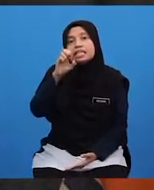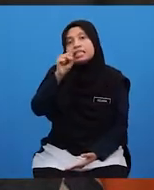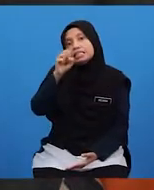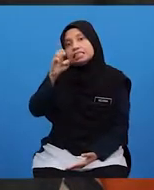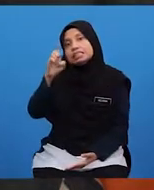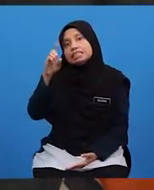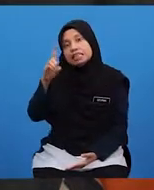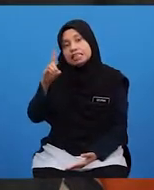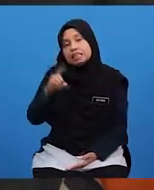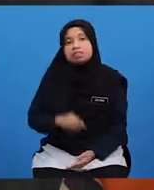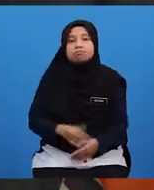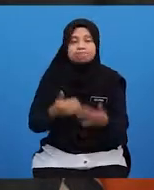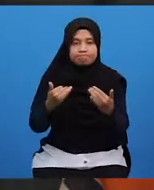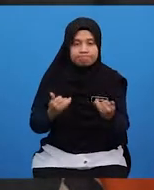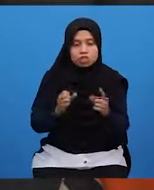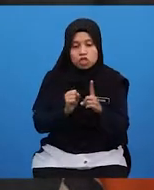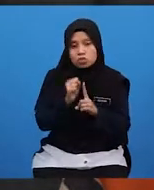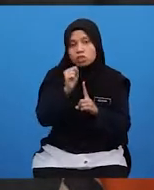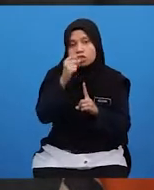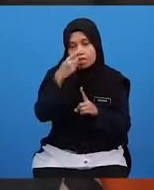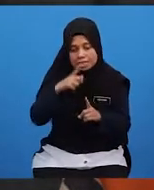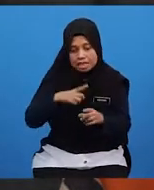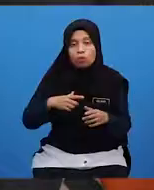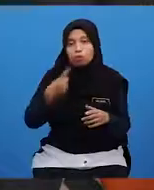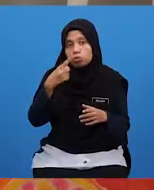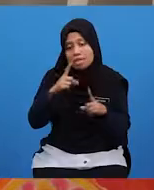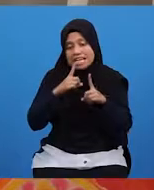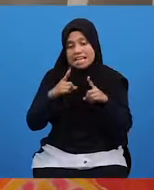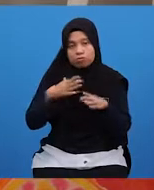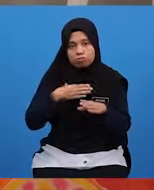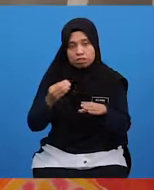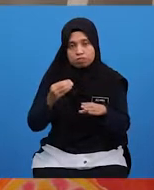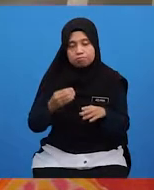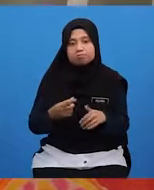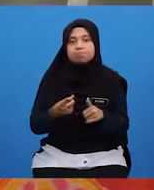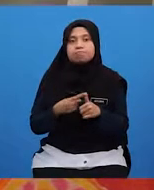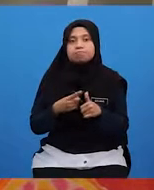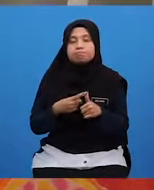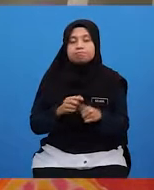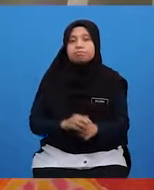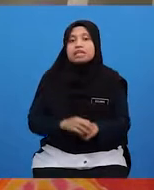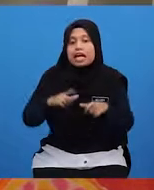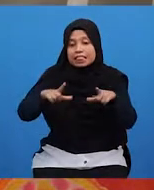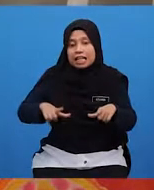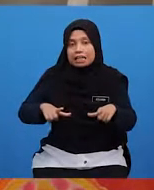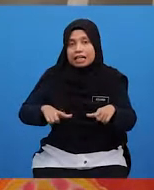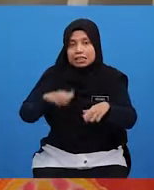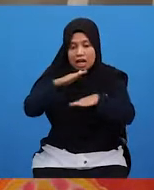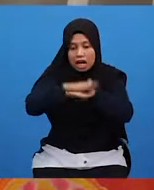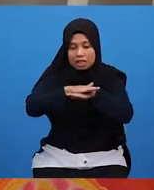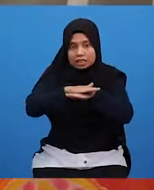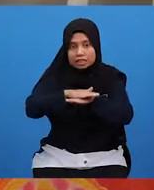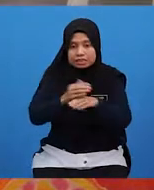Sekarang kita akan membuat sukatan untuk lilin putih terlebih dahulu. Lilin putih kita akan letakkan di atas